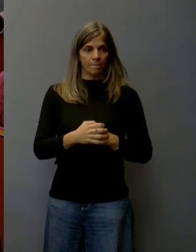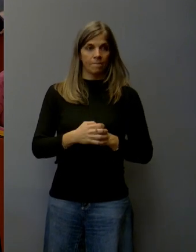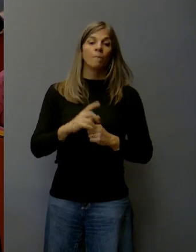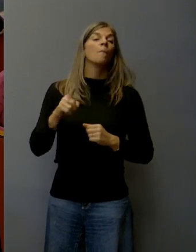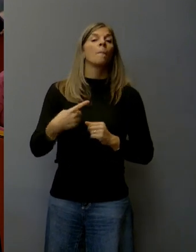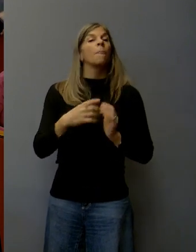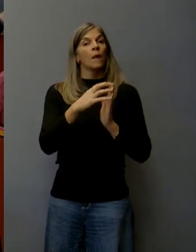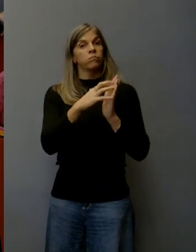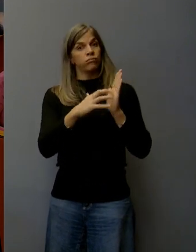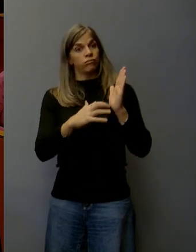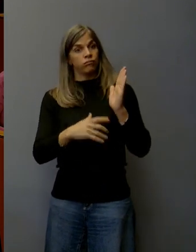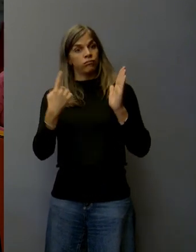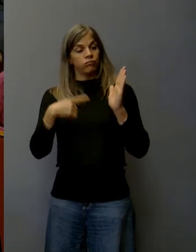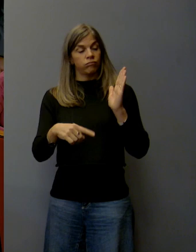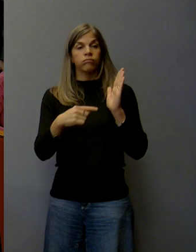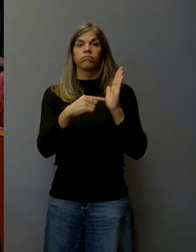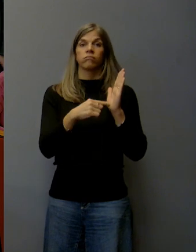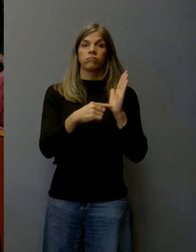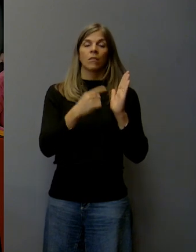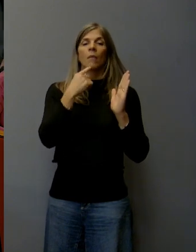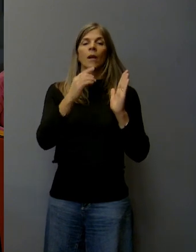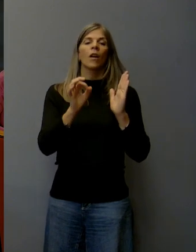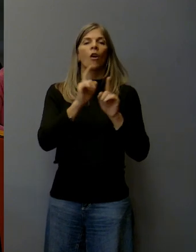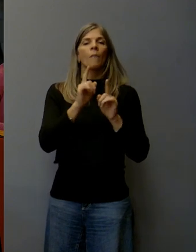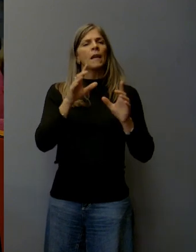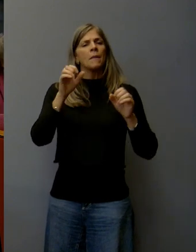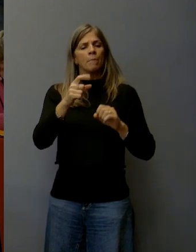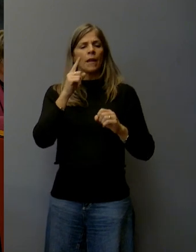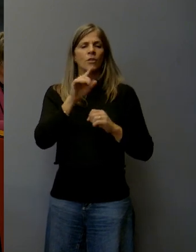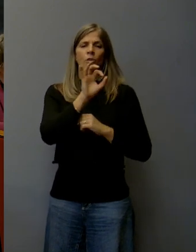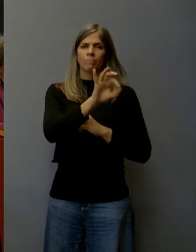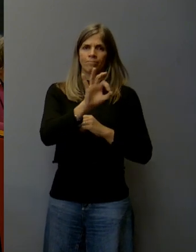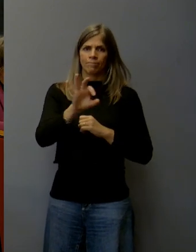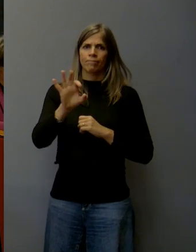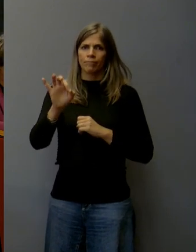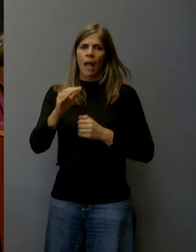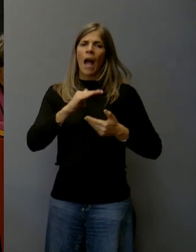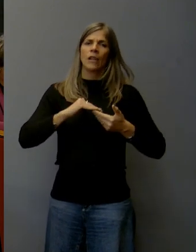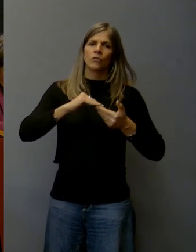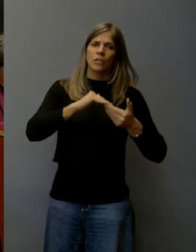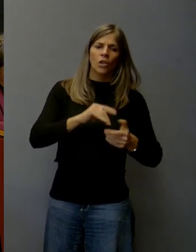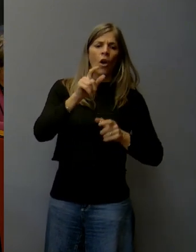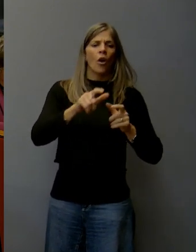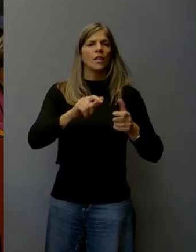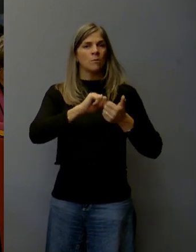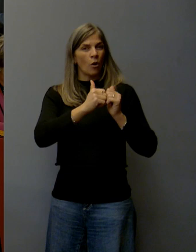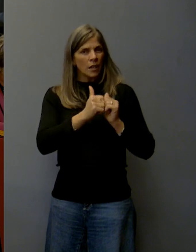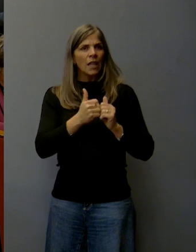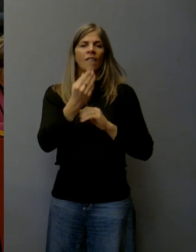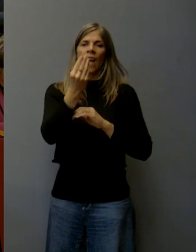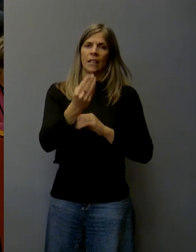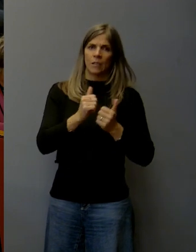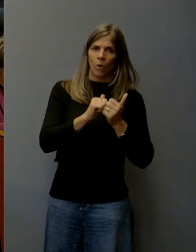un certo punto si parla di come impegno di incontrare periodicamente associazioni sportive enti